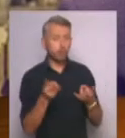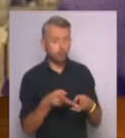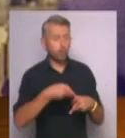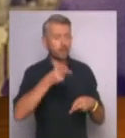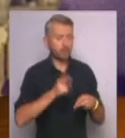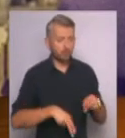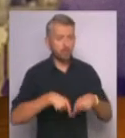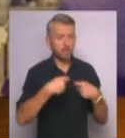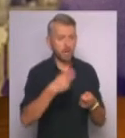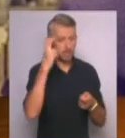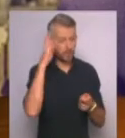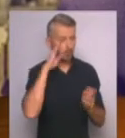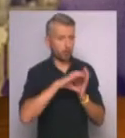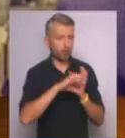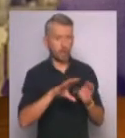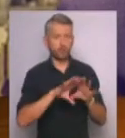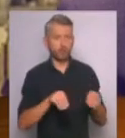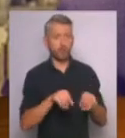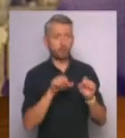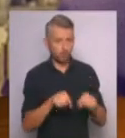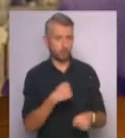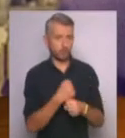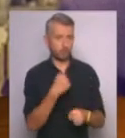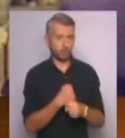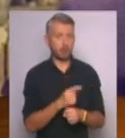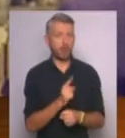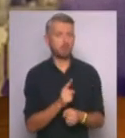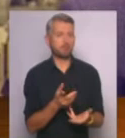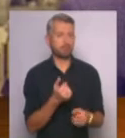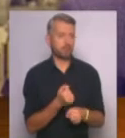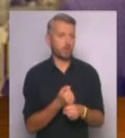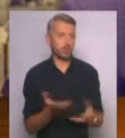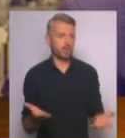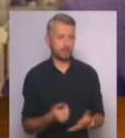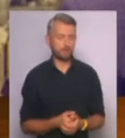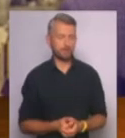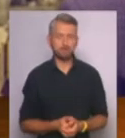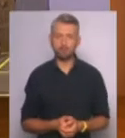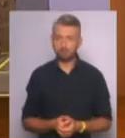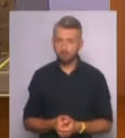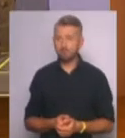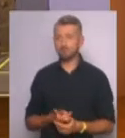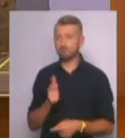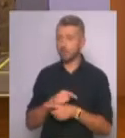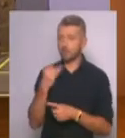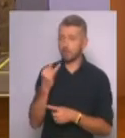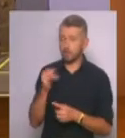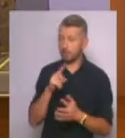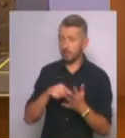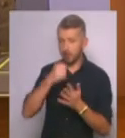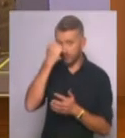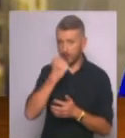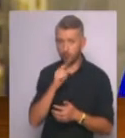і передати Київводоканалу. Це можна зробити, але чомусь це не робиться. Так, дуже цікаве питання. Дуже дякую,